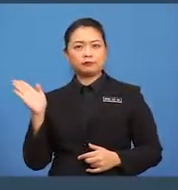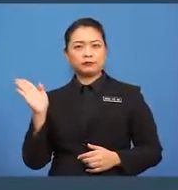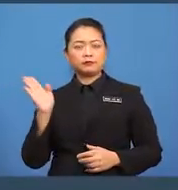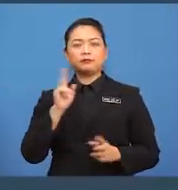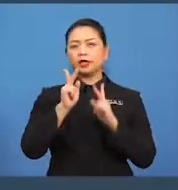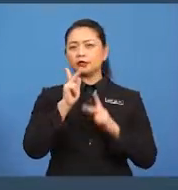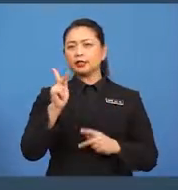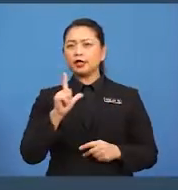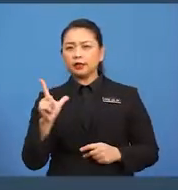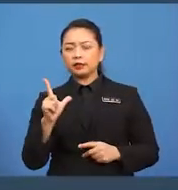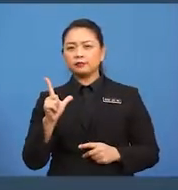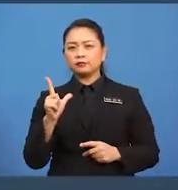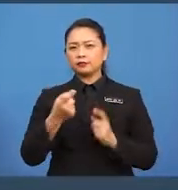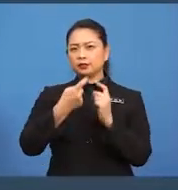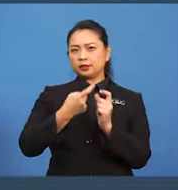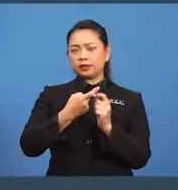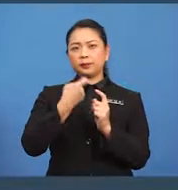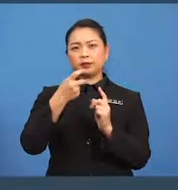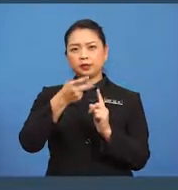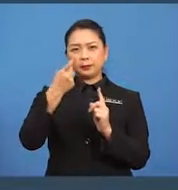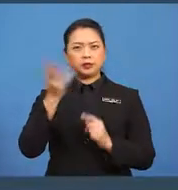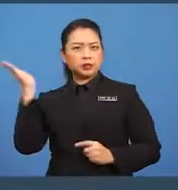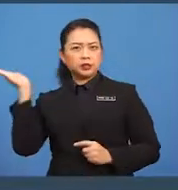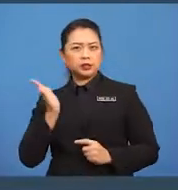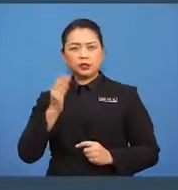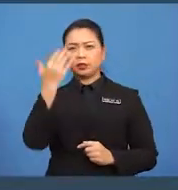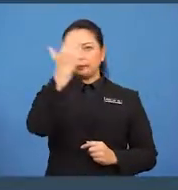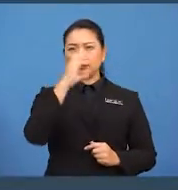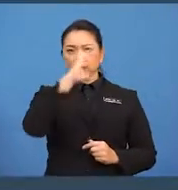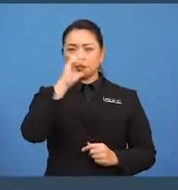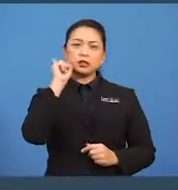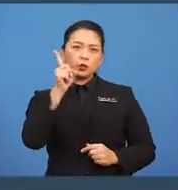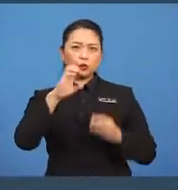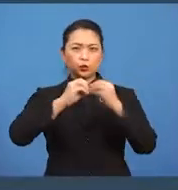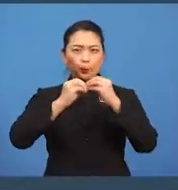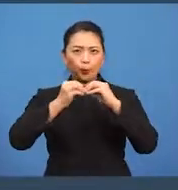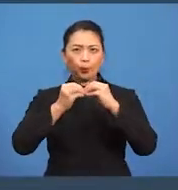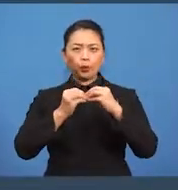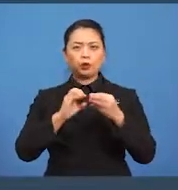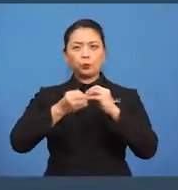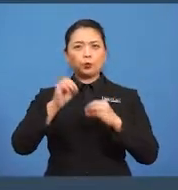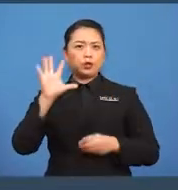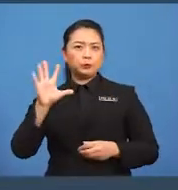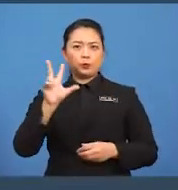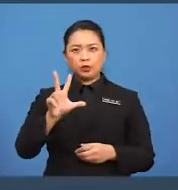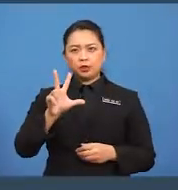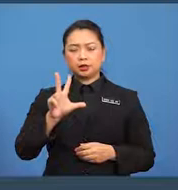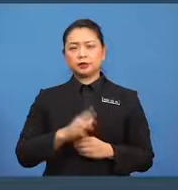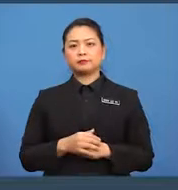Katakanlah, daripada senarai itu, kita hendak mencari satu nombor, iaitu nombor